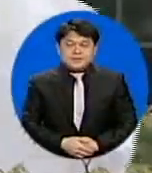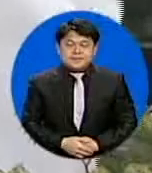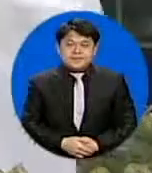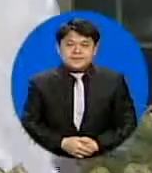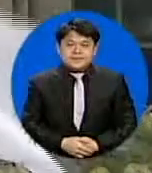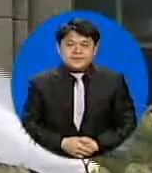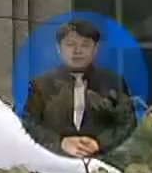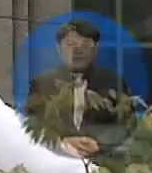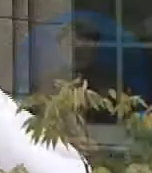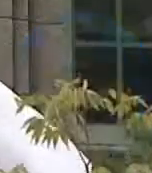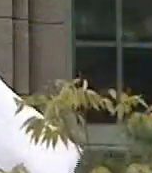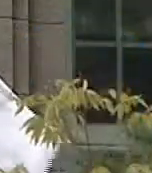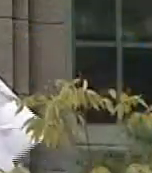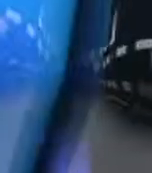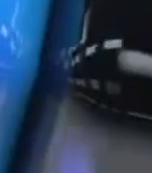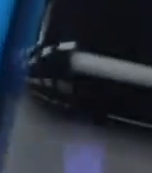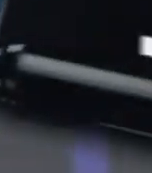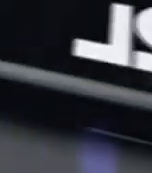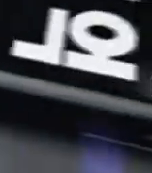뉴스 박정인입니다.